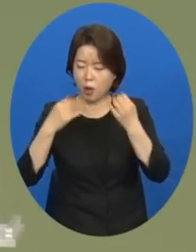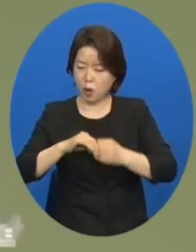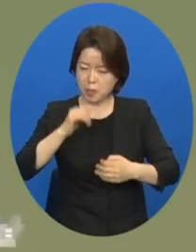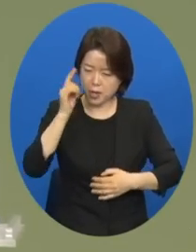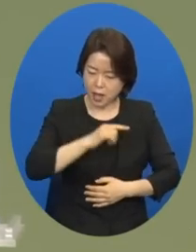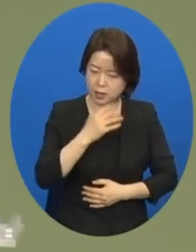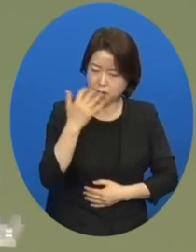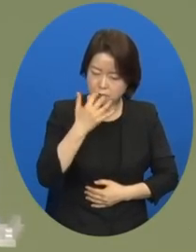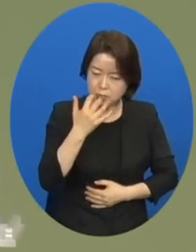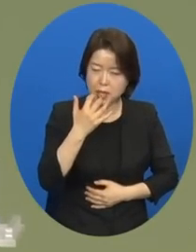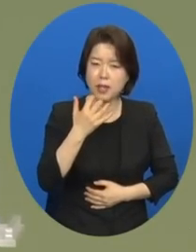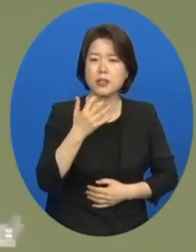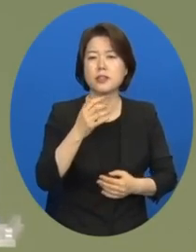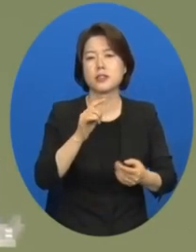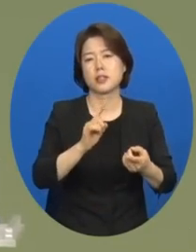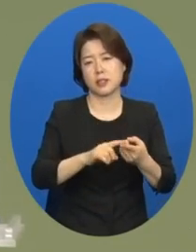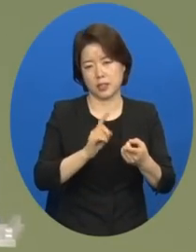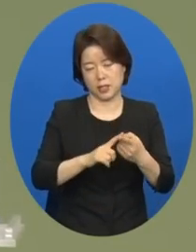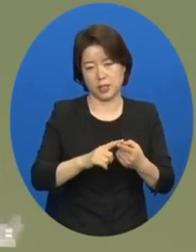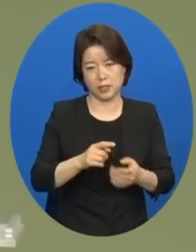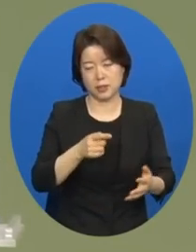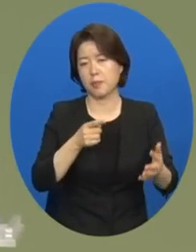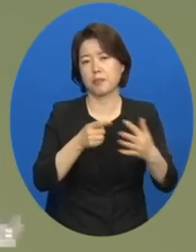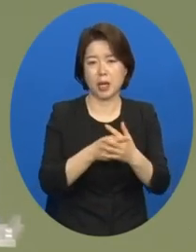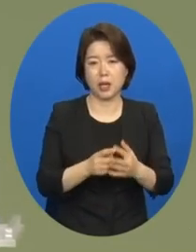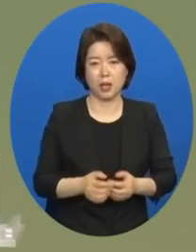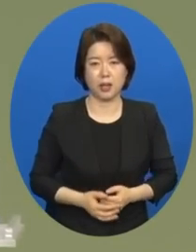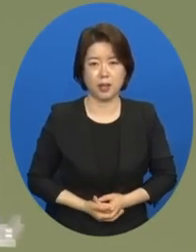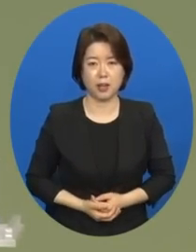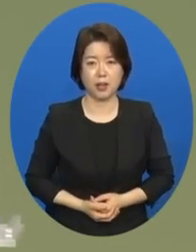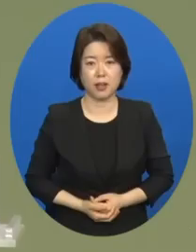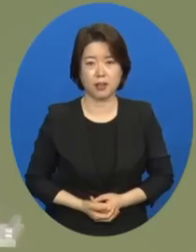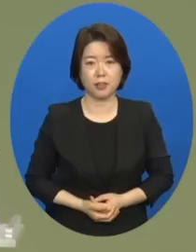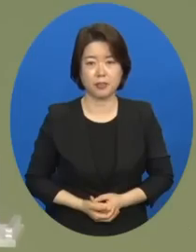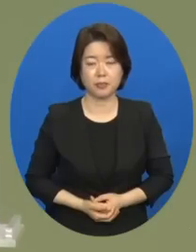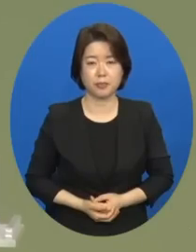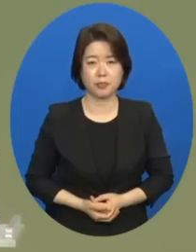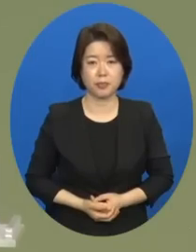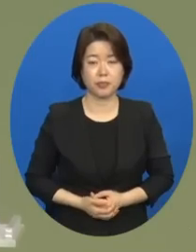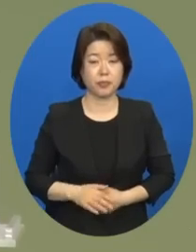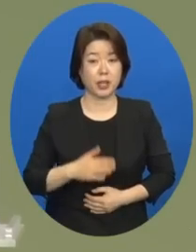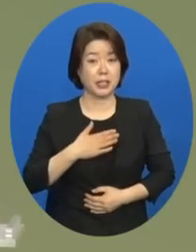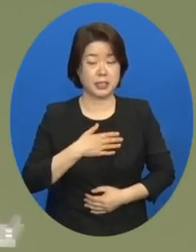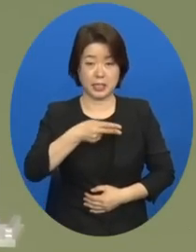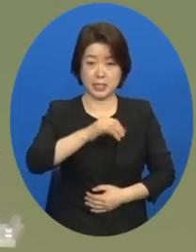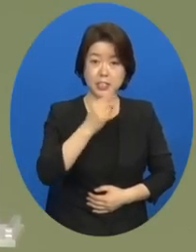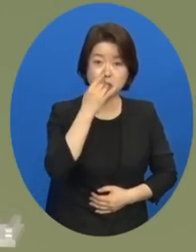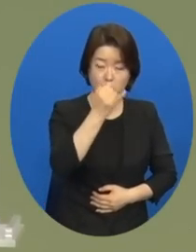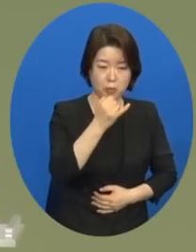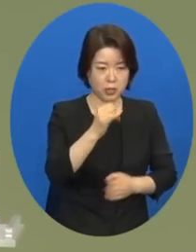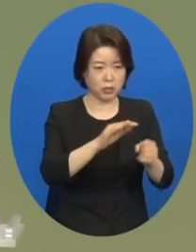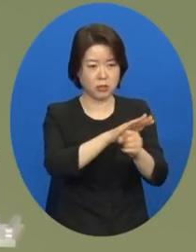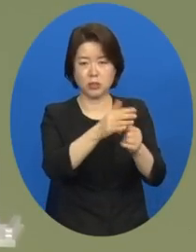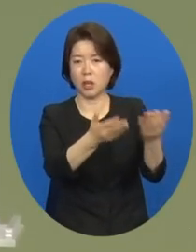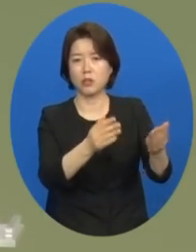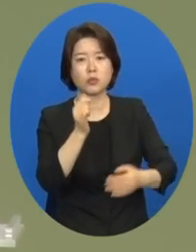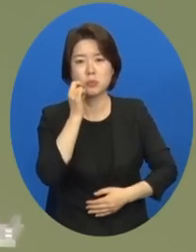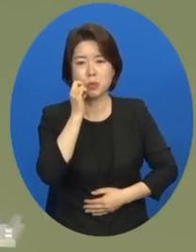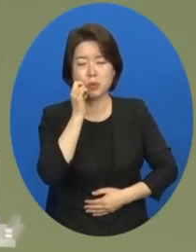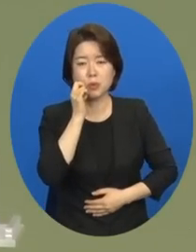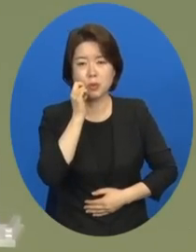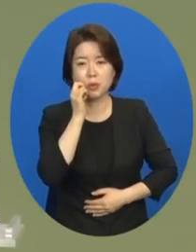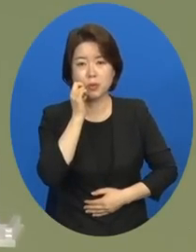악하고 난지를 알게 됐어요 그러니까 우리 시어머니를 도저히 사랑할 수 없고